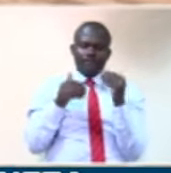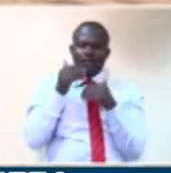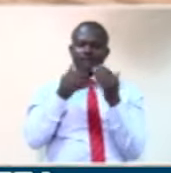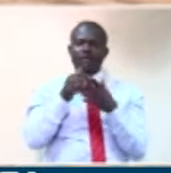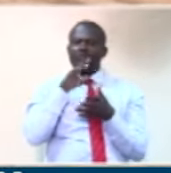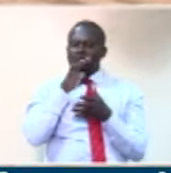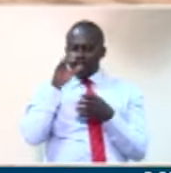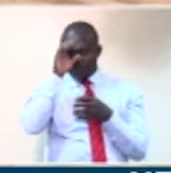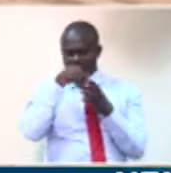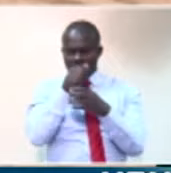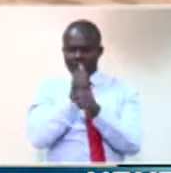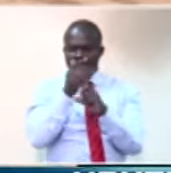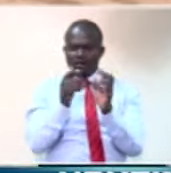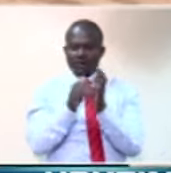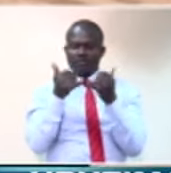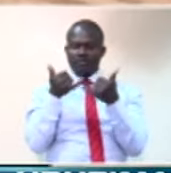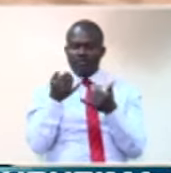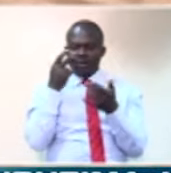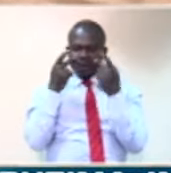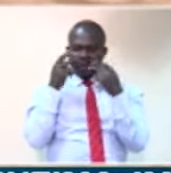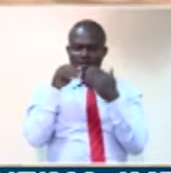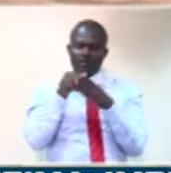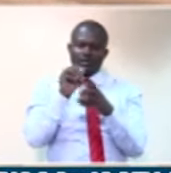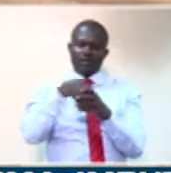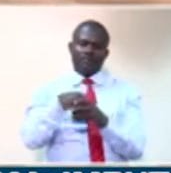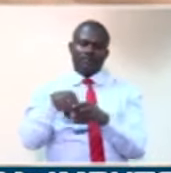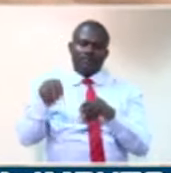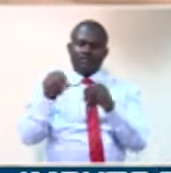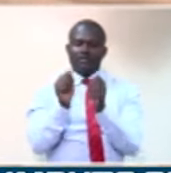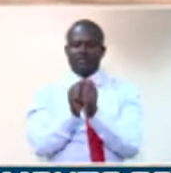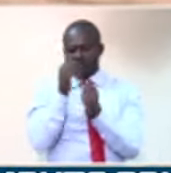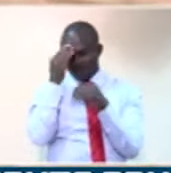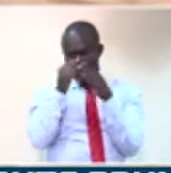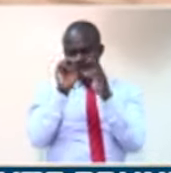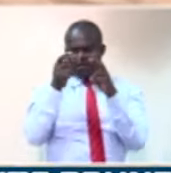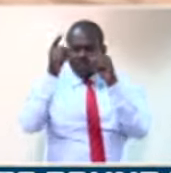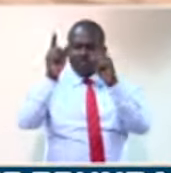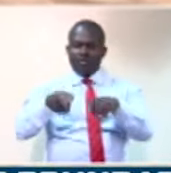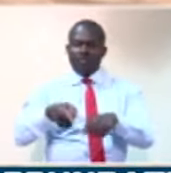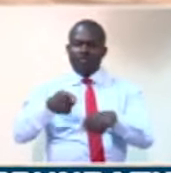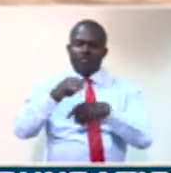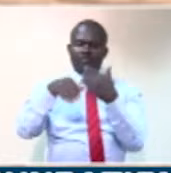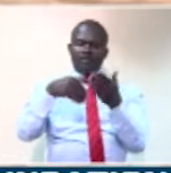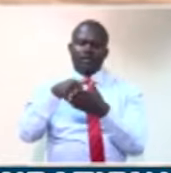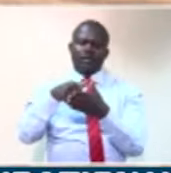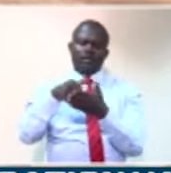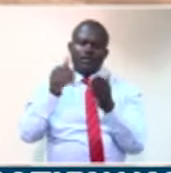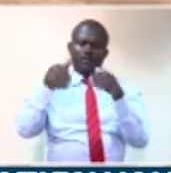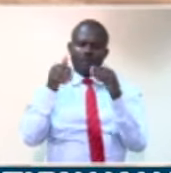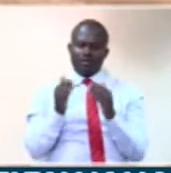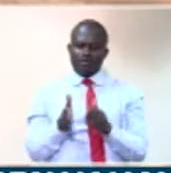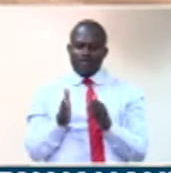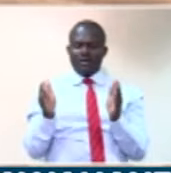nkarinda gushaka abakozi ariko mbonye igare byibura nzajya mpekaho ya fumbire kugira ngo ngeze ku murima.